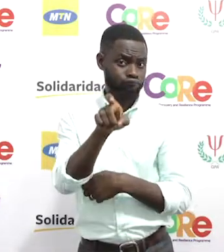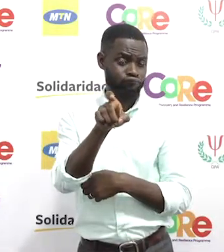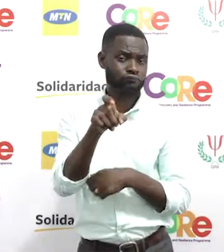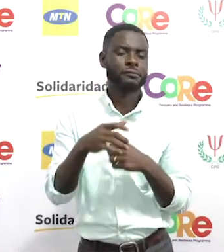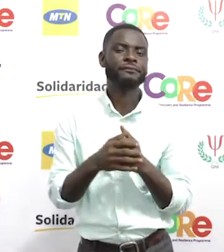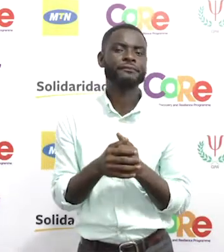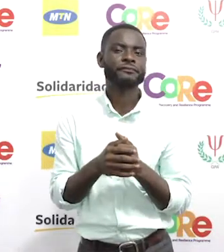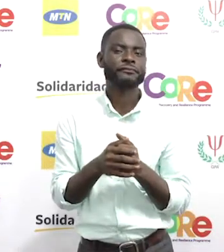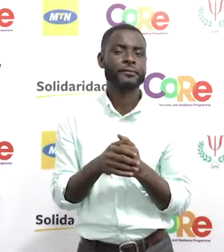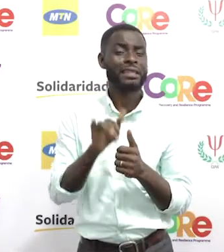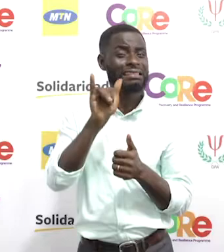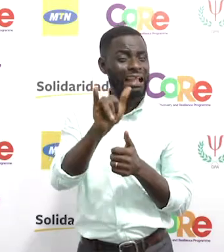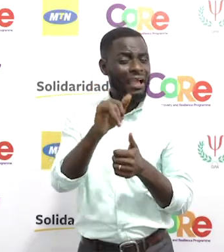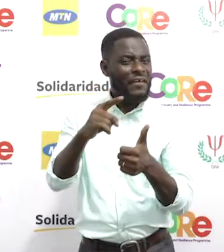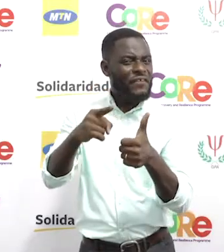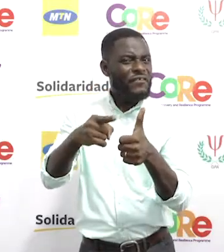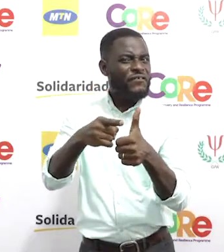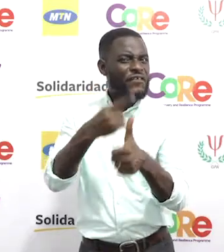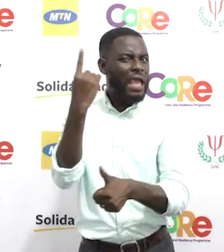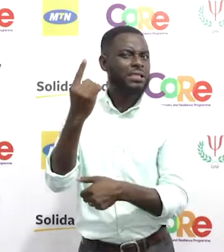Ani eji kenkle no.